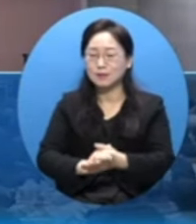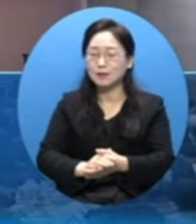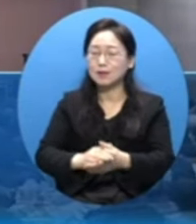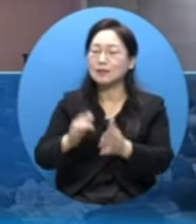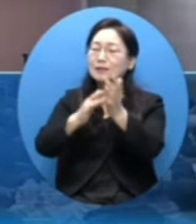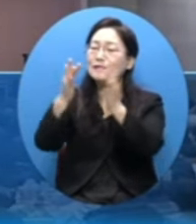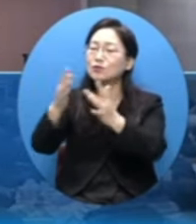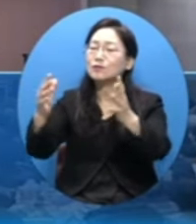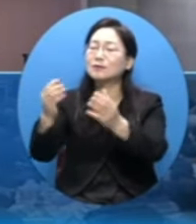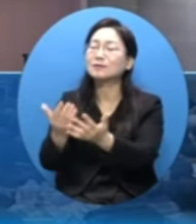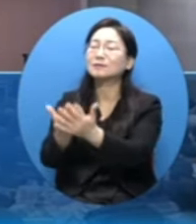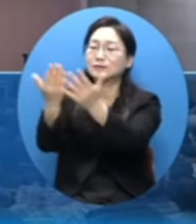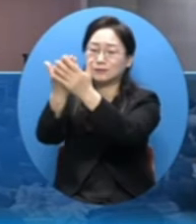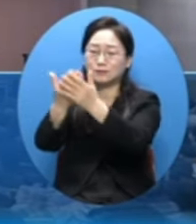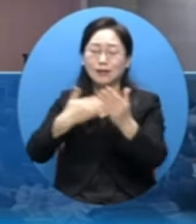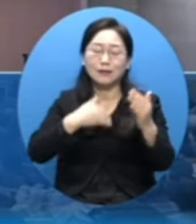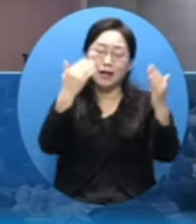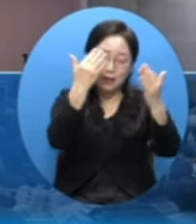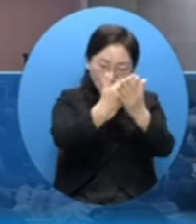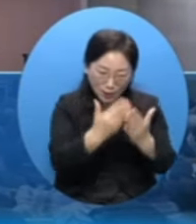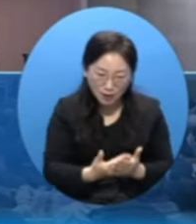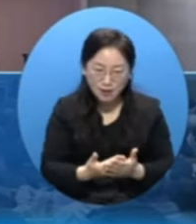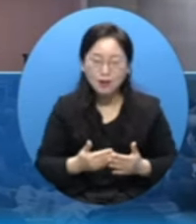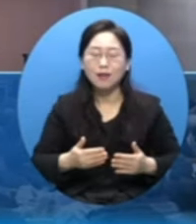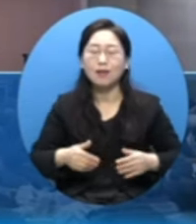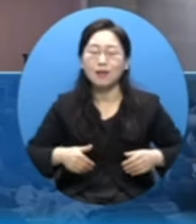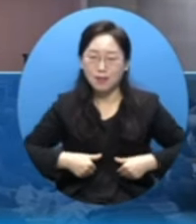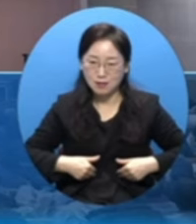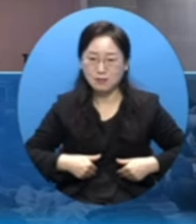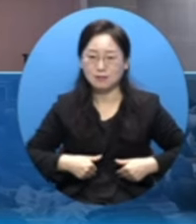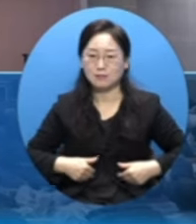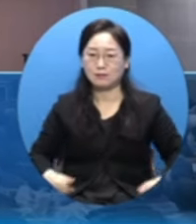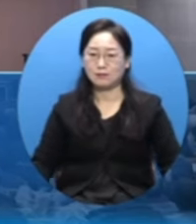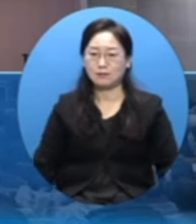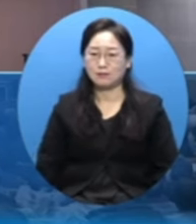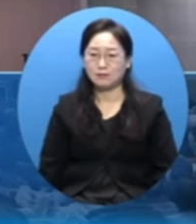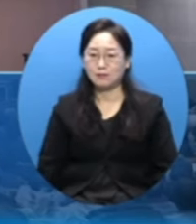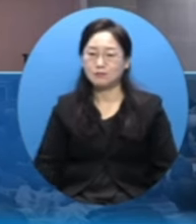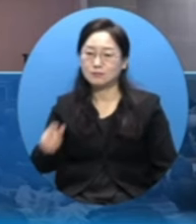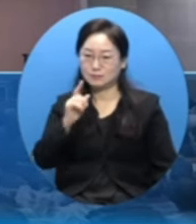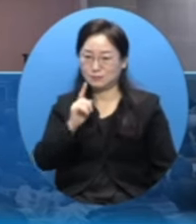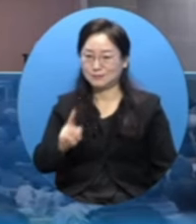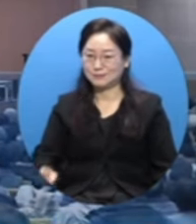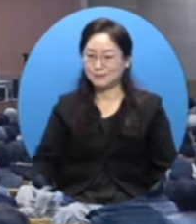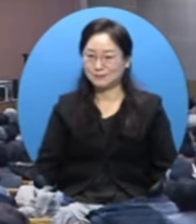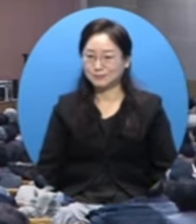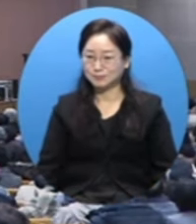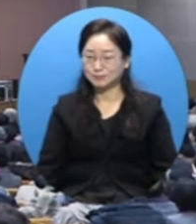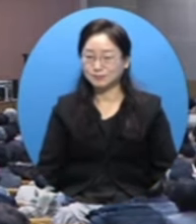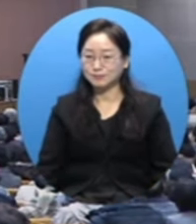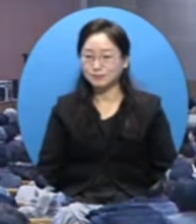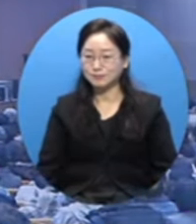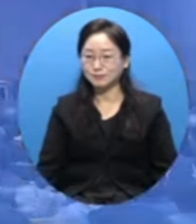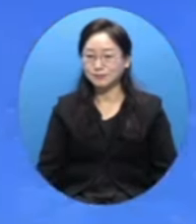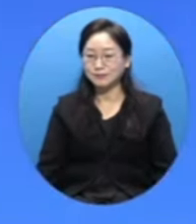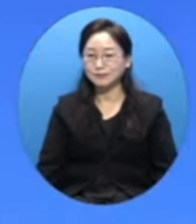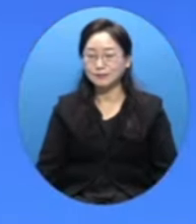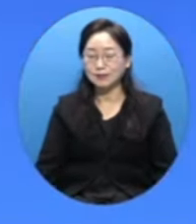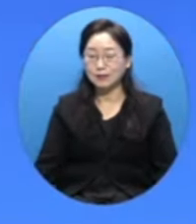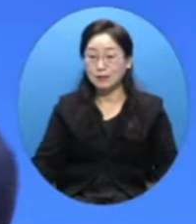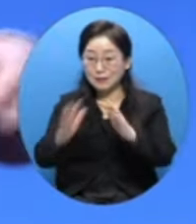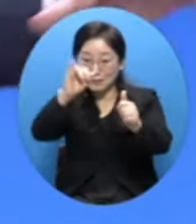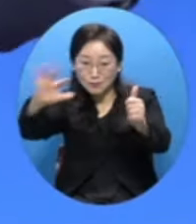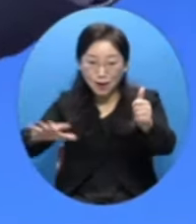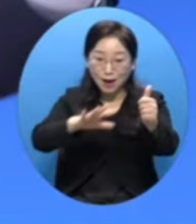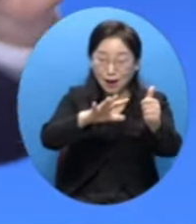흥하여야 하겠고 나는 쇠하여야 하리라 하니라. 이같이 말씀합니다. 사람들이 자기에게 몰려왔다가